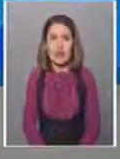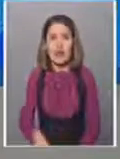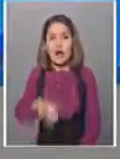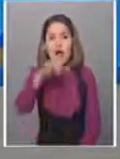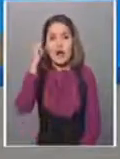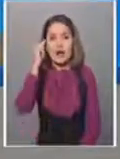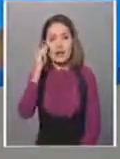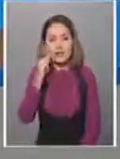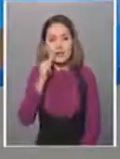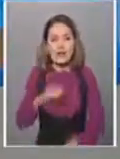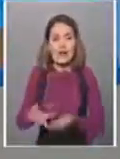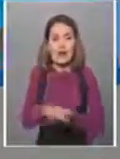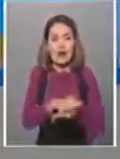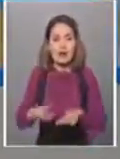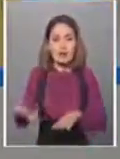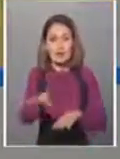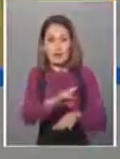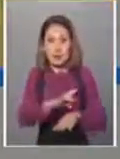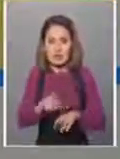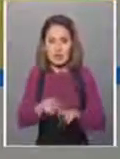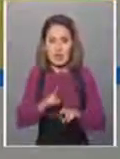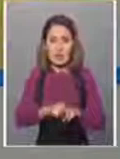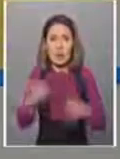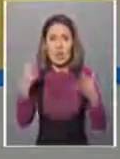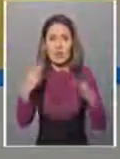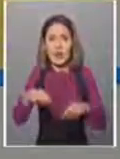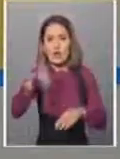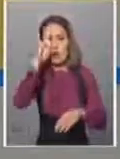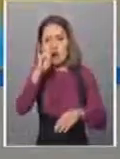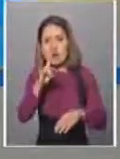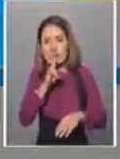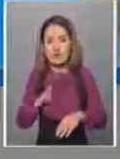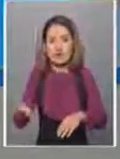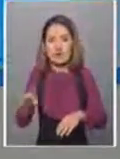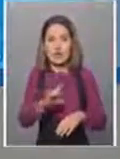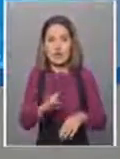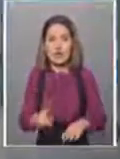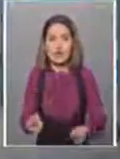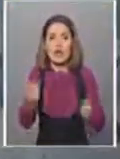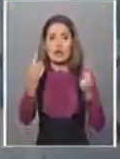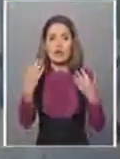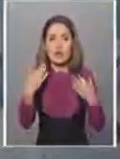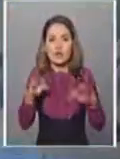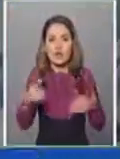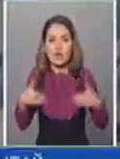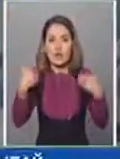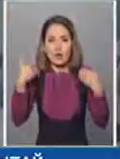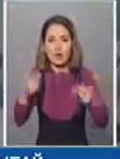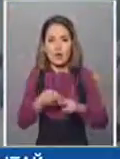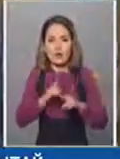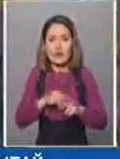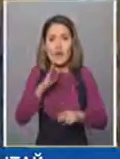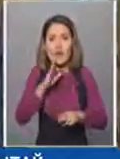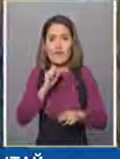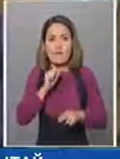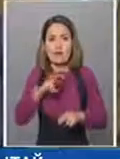Қытай Халық Республикасының азаматтары қуанышымызға ортақтасып, тәуелсіздік күнімен құттықтауда. Төл мерекемізге арнап, Чин Шиджуо мен